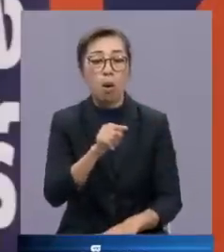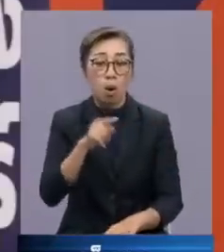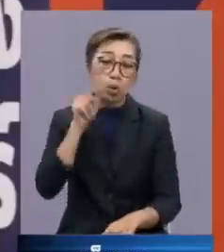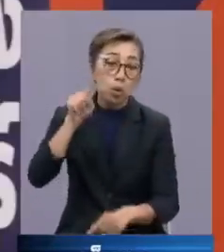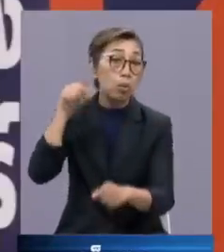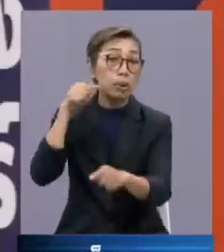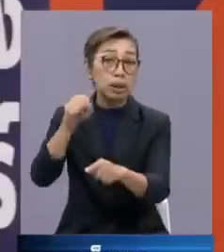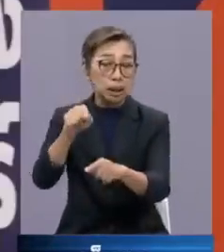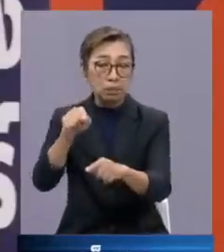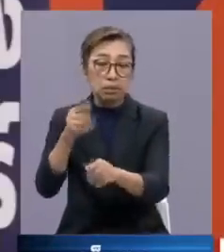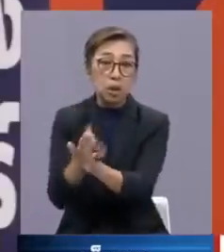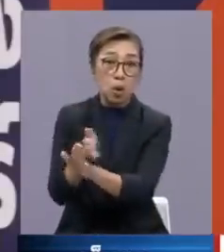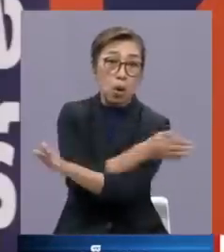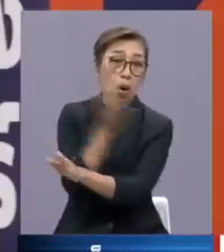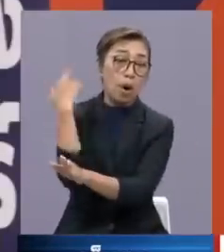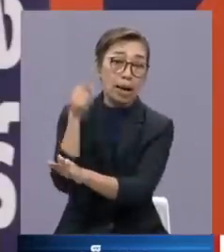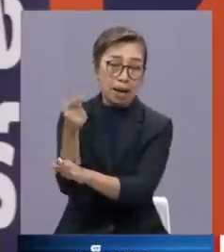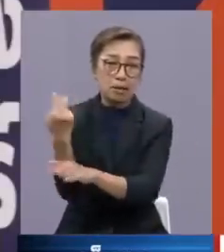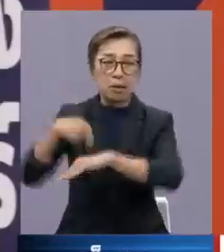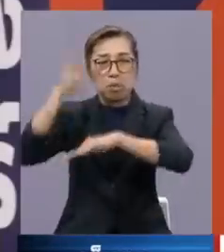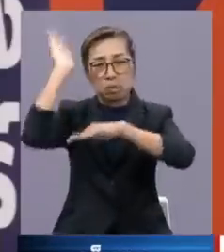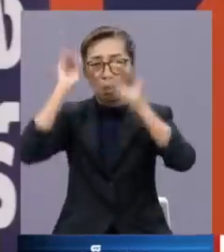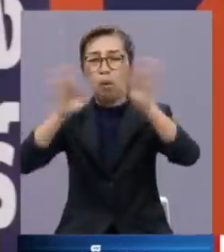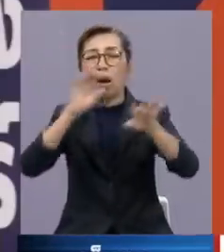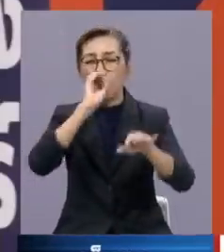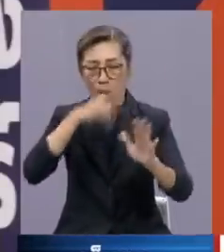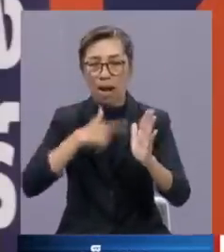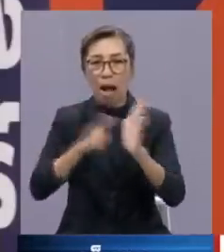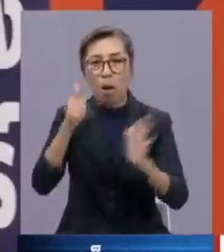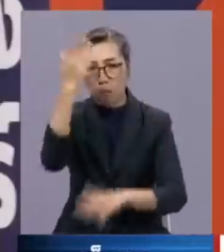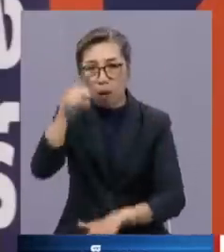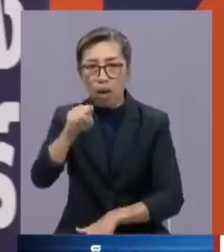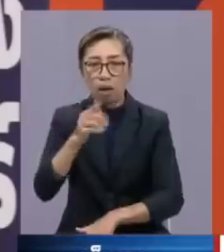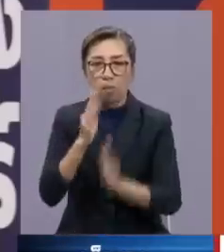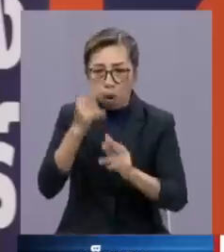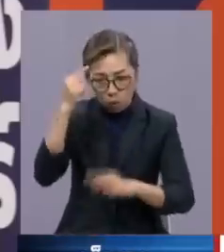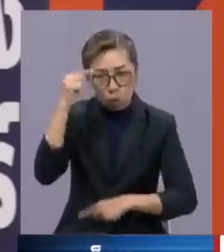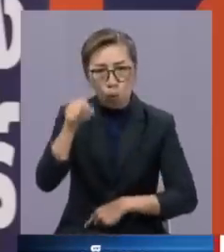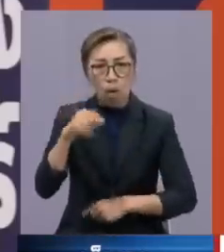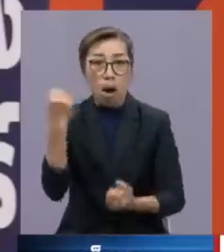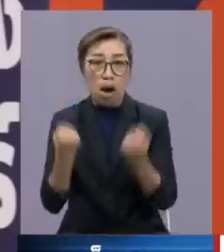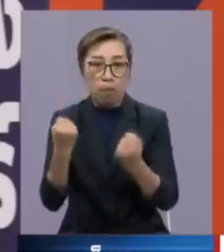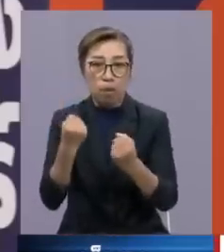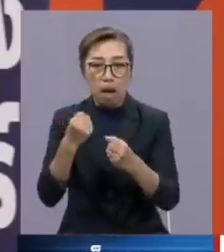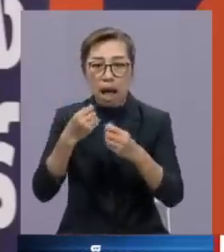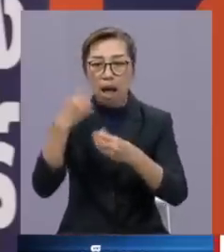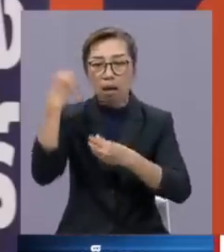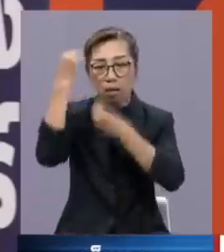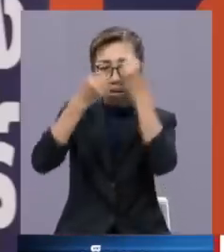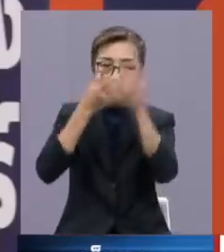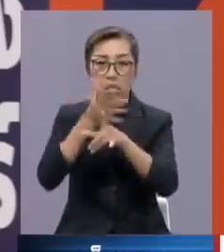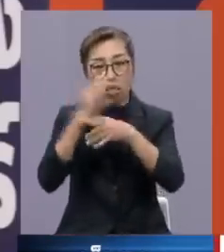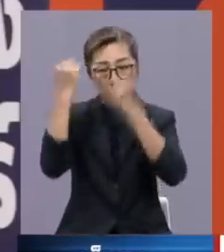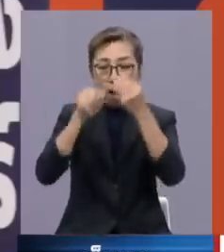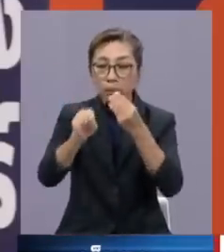นี้ว่าการประกาศลาออกมันเป็นความรับผิดชอบต่อสังคมที่ไปตรวจพบนะฮะระดับแอลกอฮอล์ขณะขับรถแล้วก็ยังมีชื่อปร